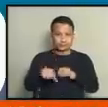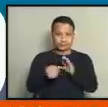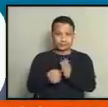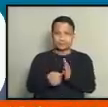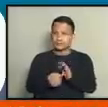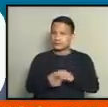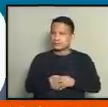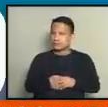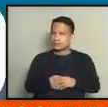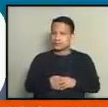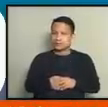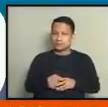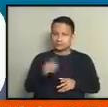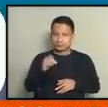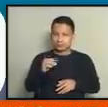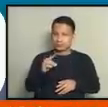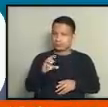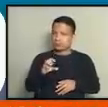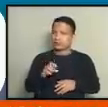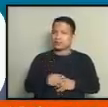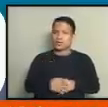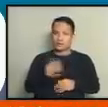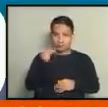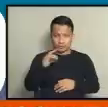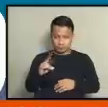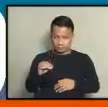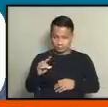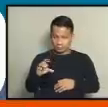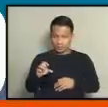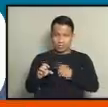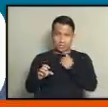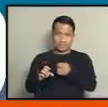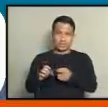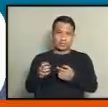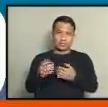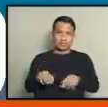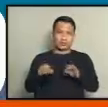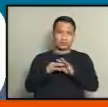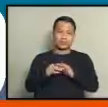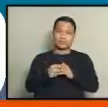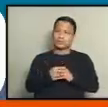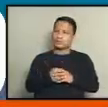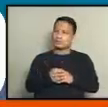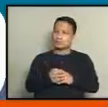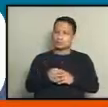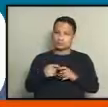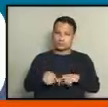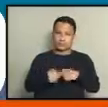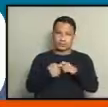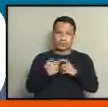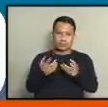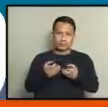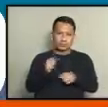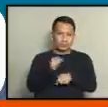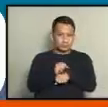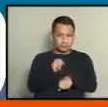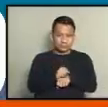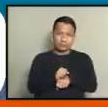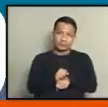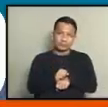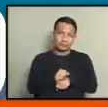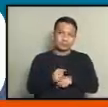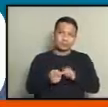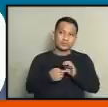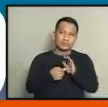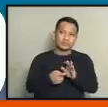dahilan yan, sir, sa dole. Yes, po. Kasi dole will tell you, no, kahit na gusto nila magtrabaho sa inyo, kahit